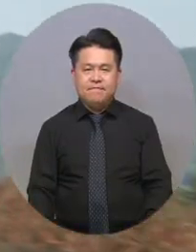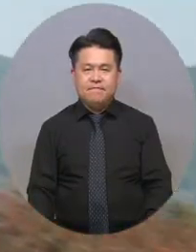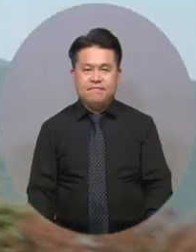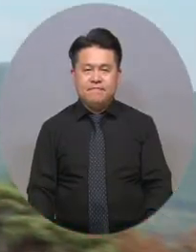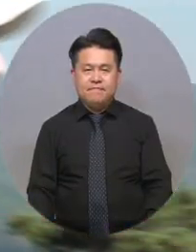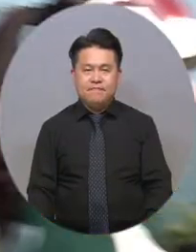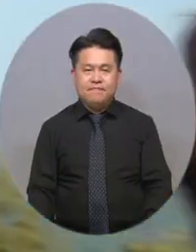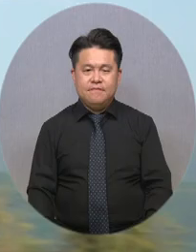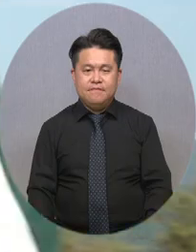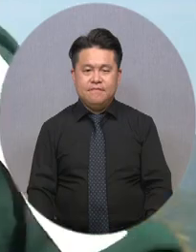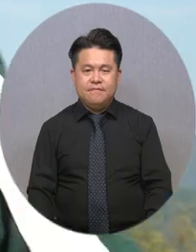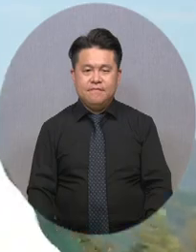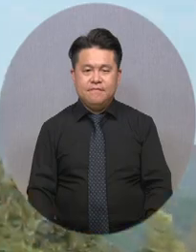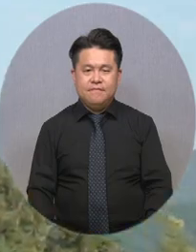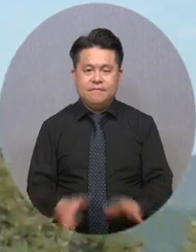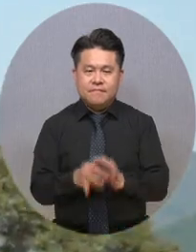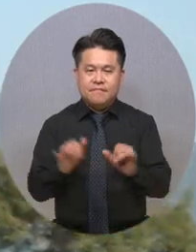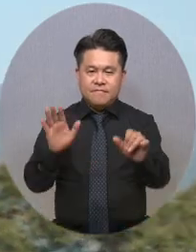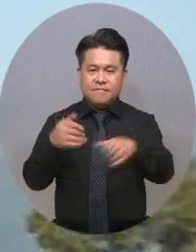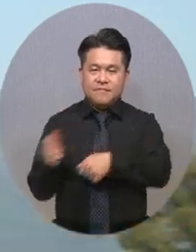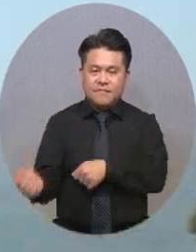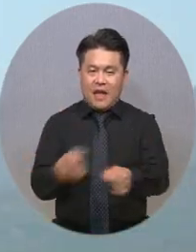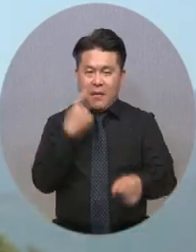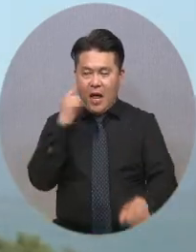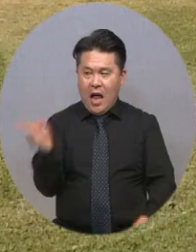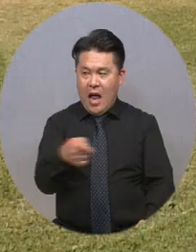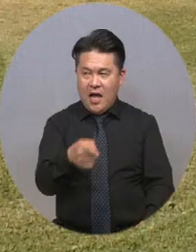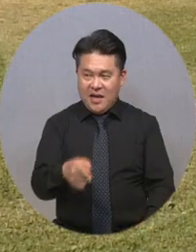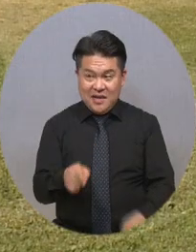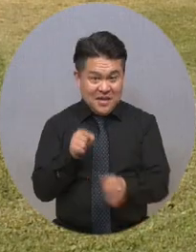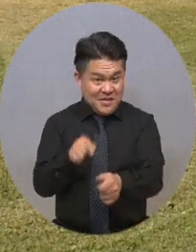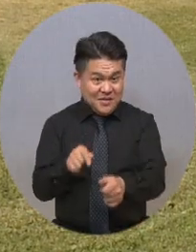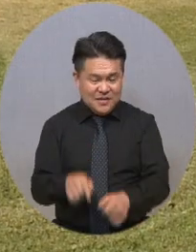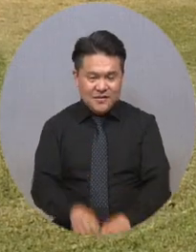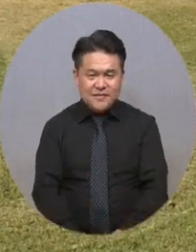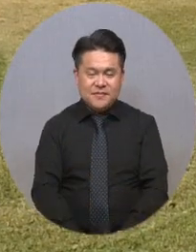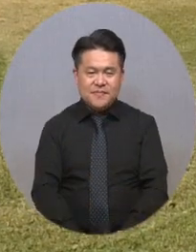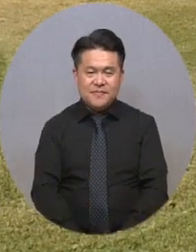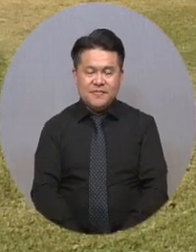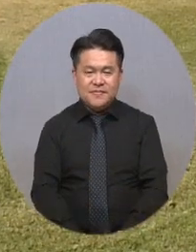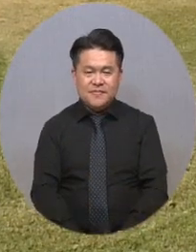굿샷. 나중에 관계자님들을 좀 치게 해야 되겠는데 무궁화꽃이 피었습니다 해가지고.